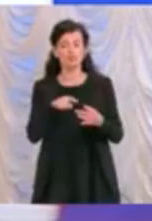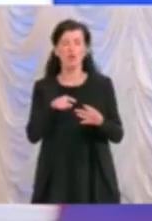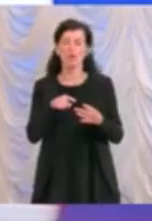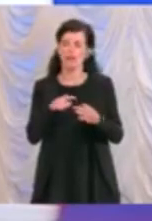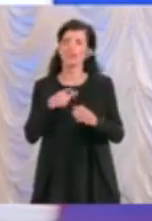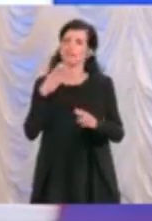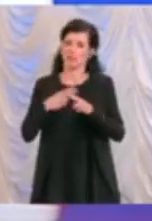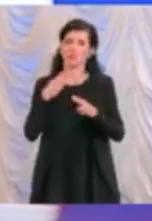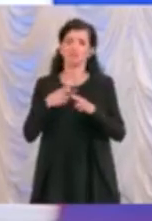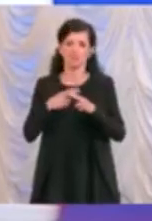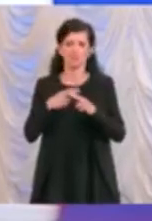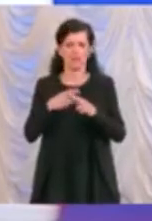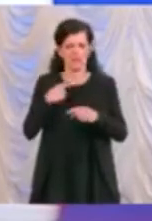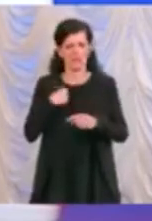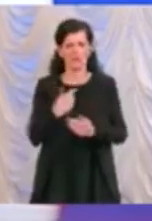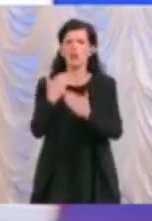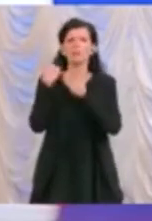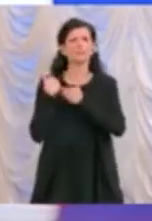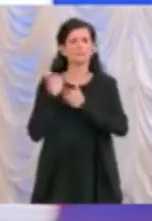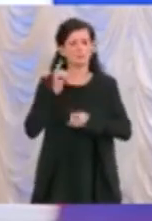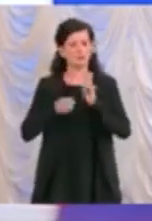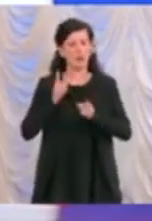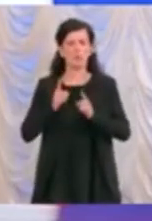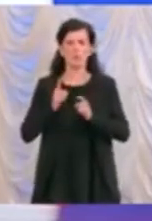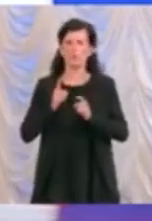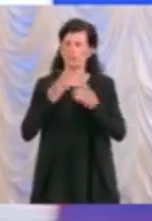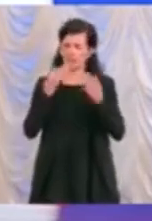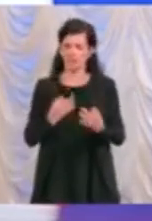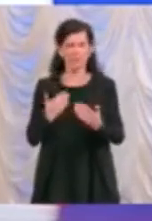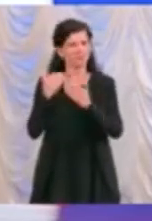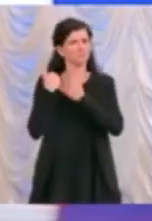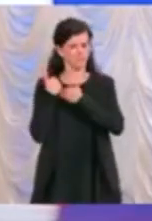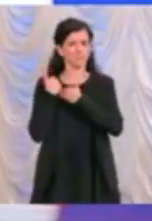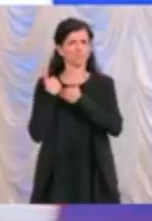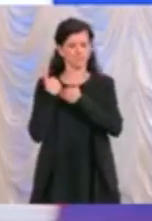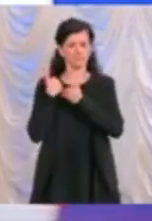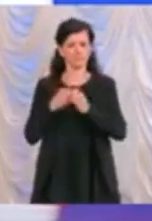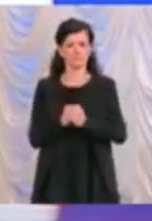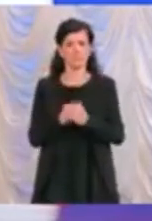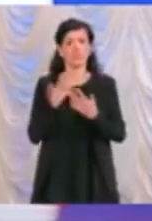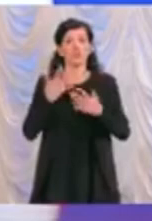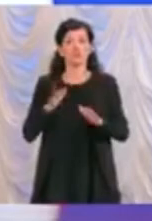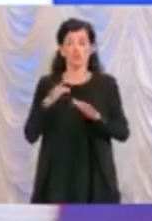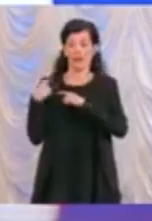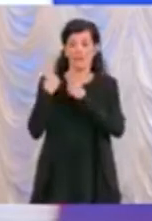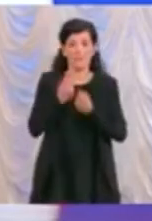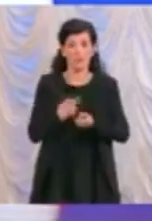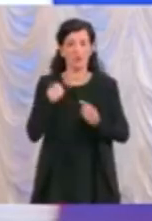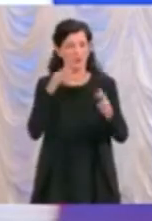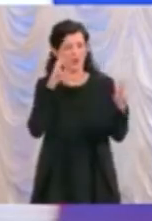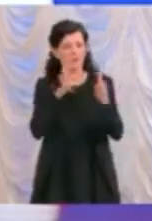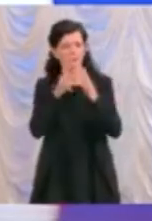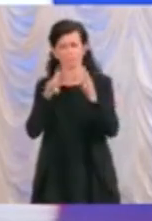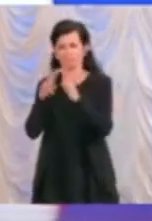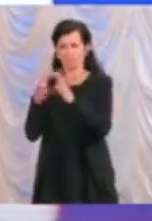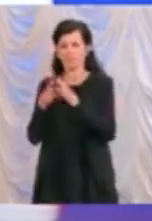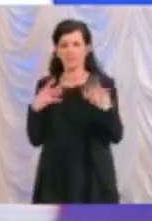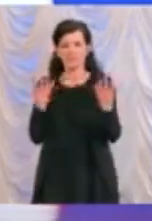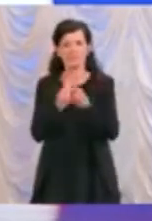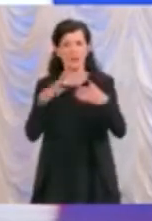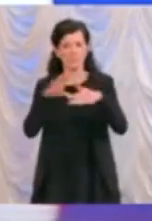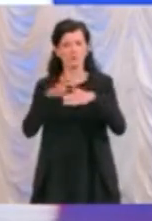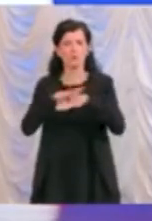assumo tutta la responsabilità politica è una decisione che ha assunto dopo diversi incontri tenuti con la squadra dei ministri